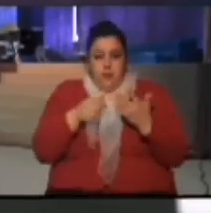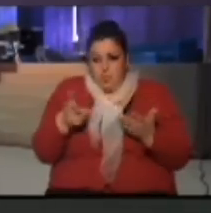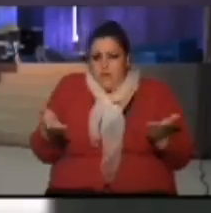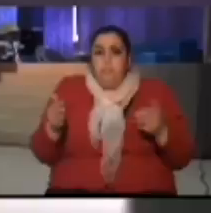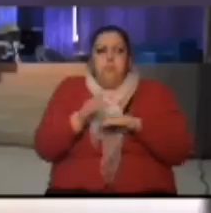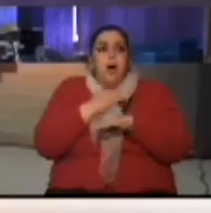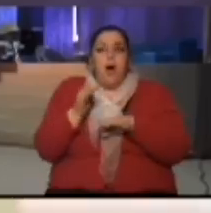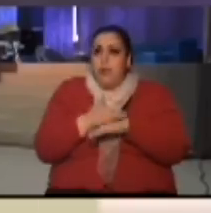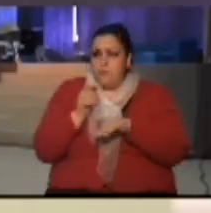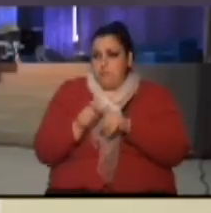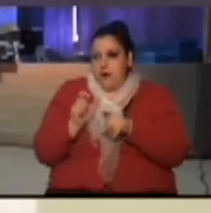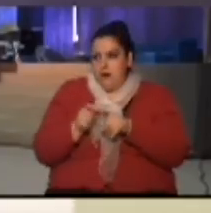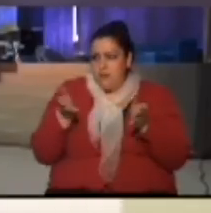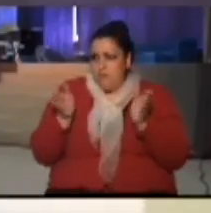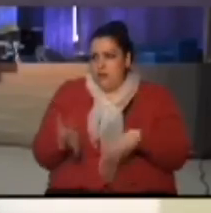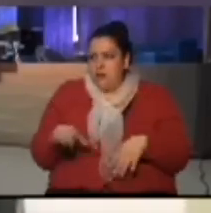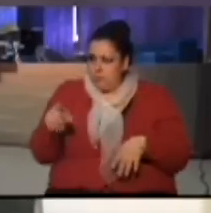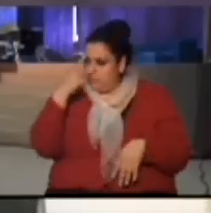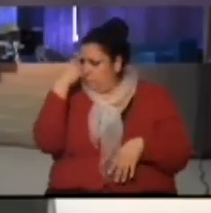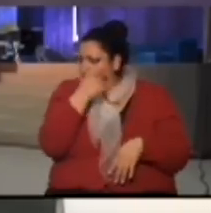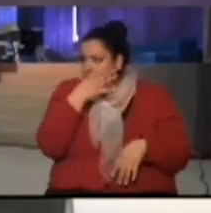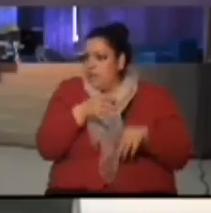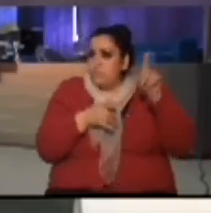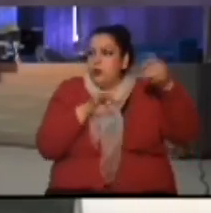էսի բարի լուր է այդ մարդկանց համար»։